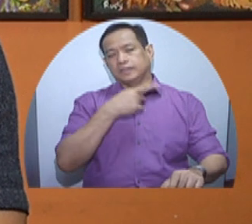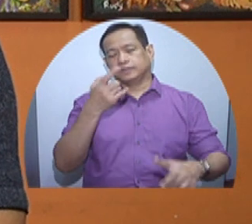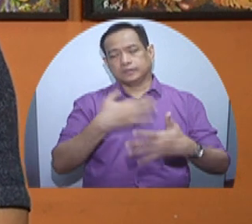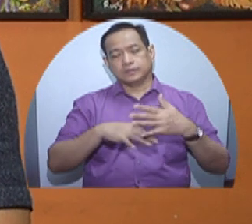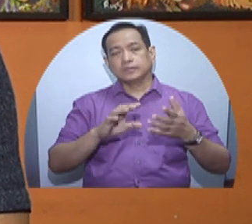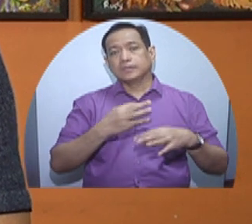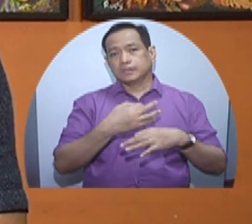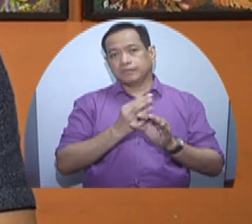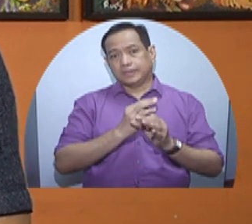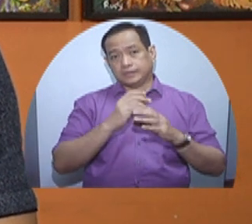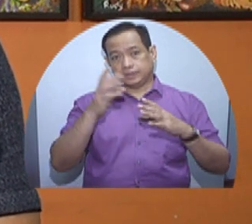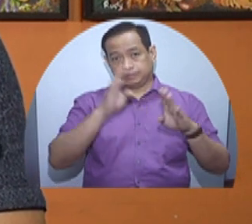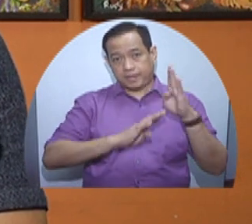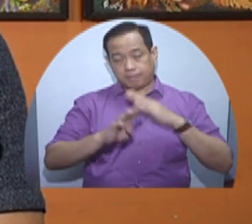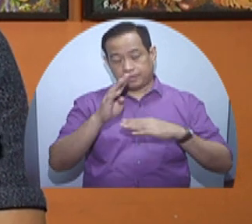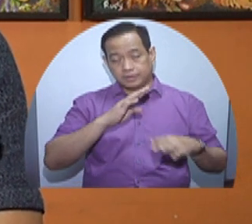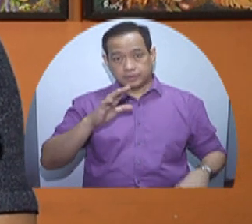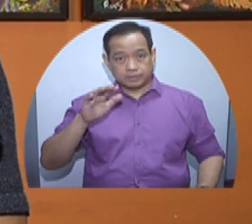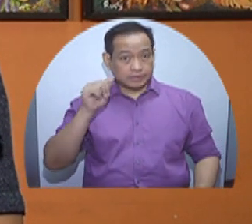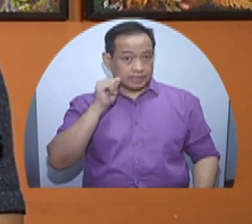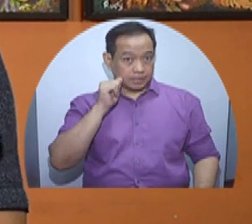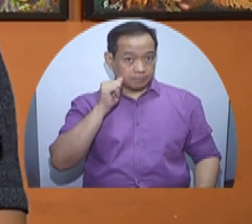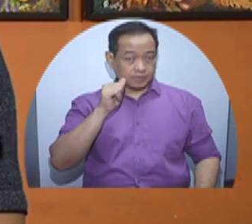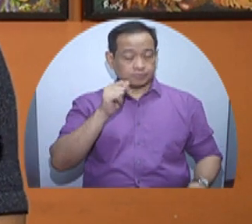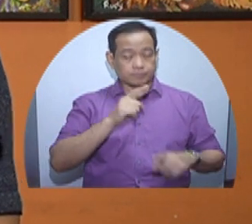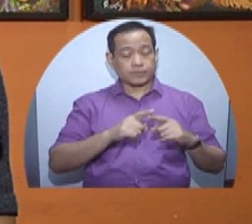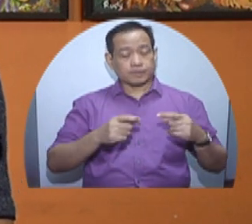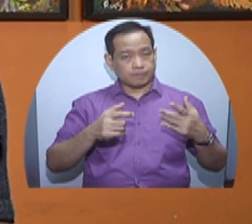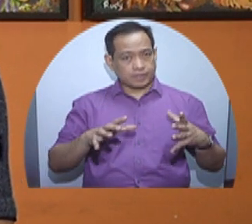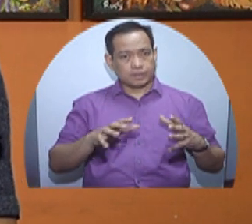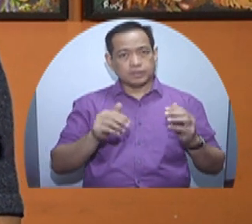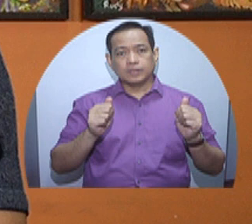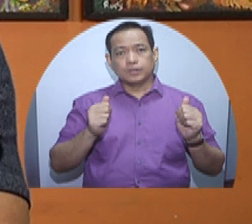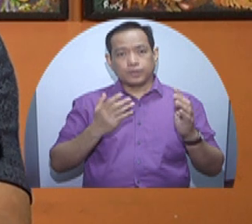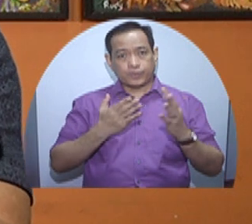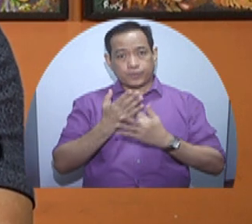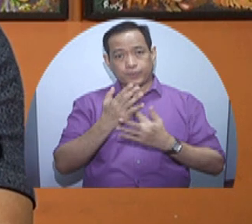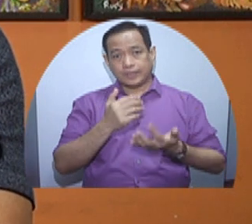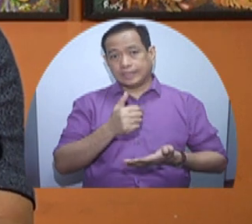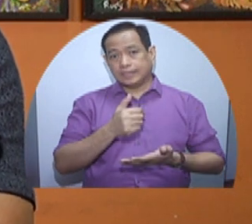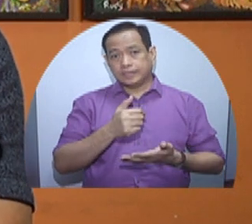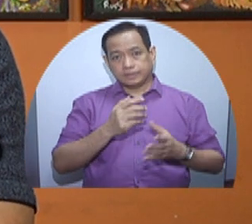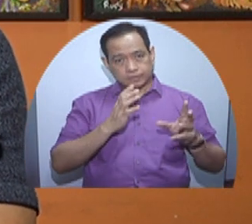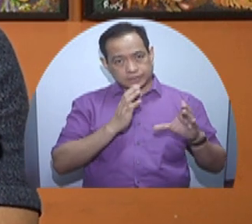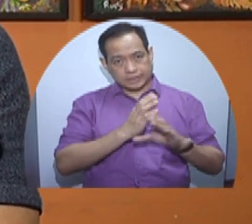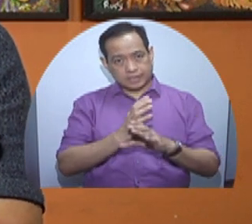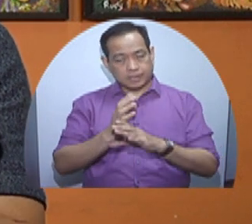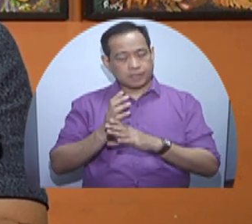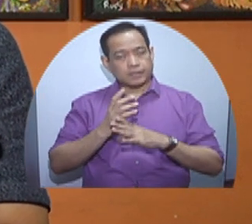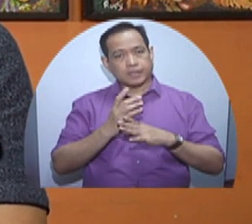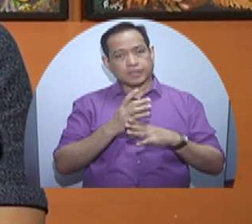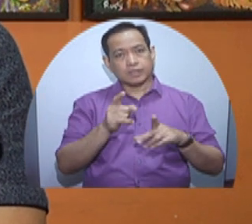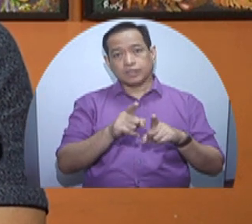Mahaba man ang lalakbayin para may sayos ang kalagayan ni Angel May, makakayanan ito sa kanyang kondisyon sa pamamagitan